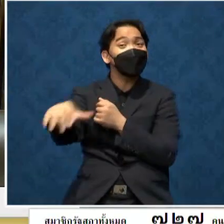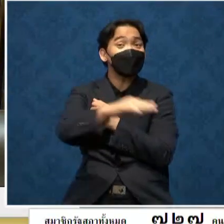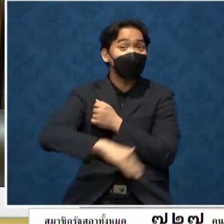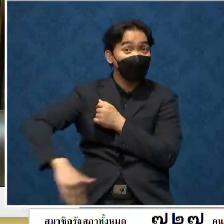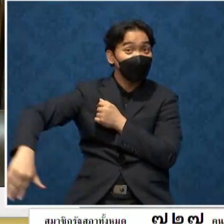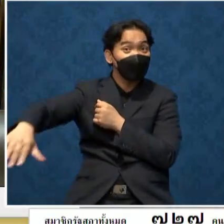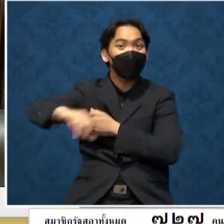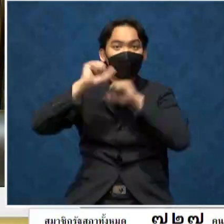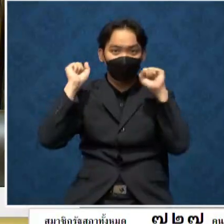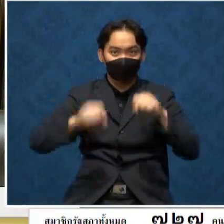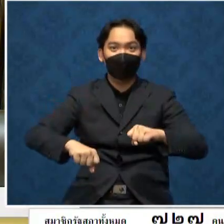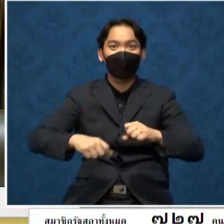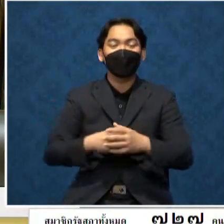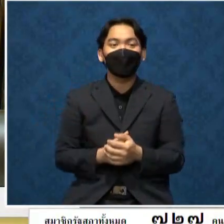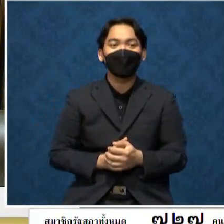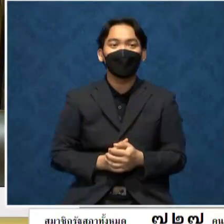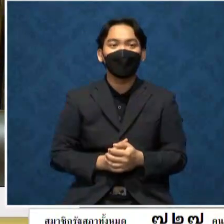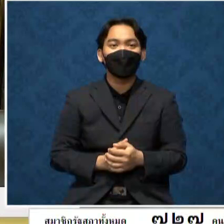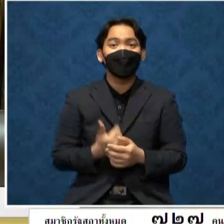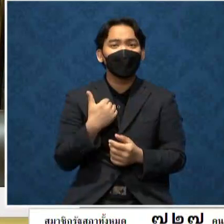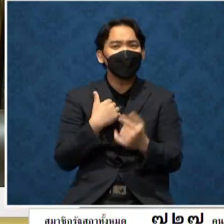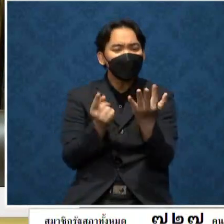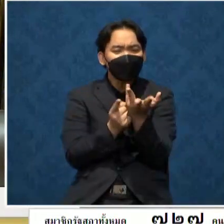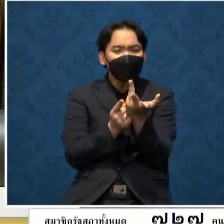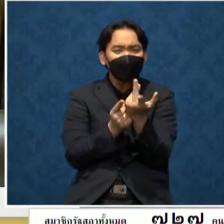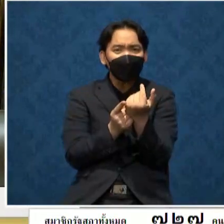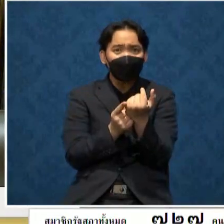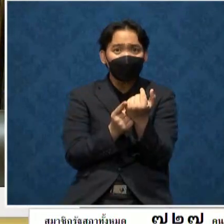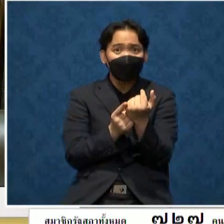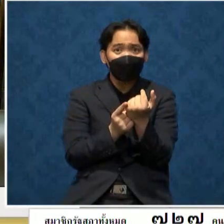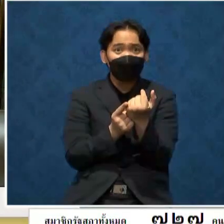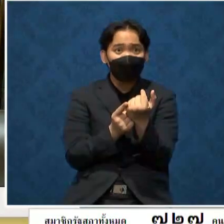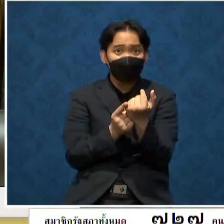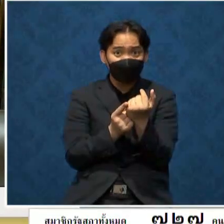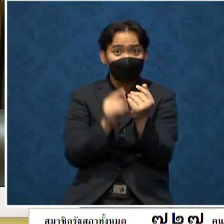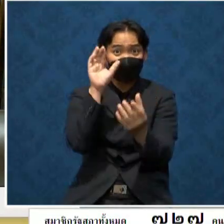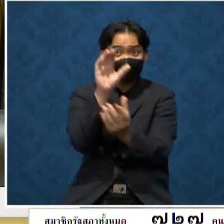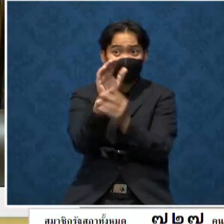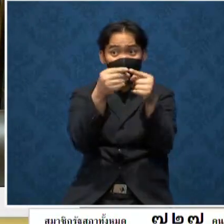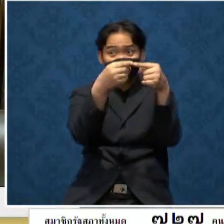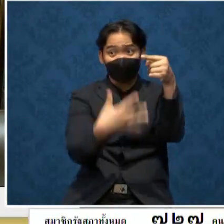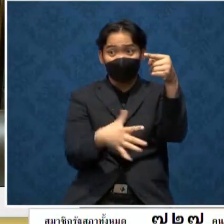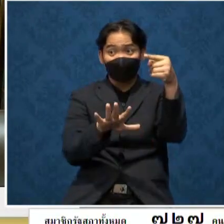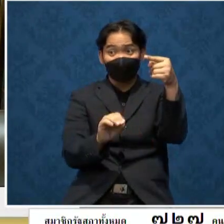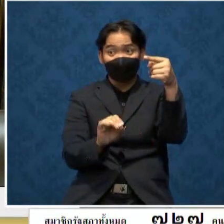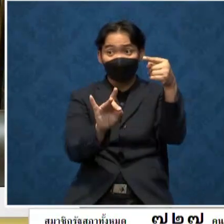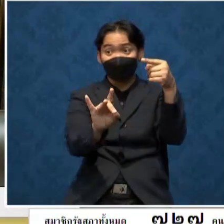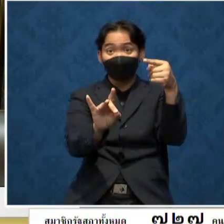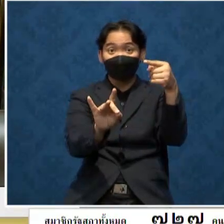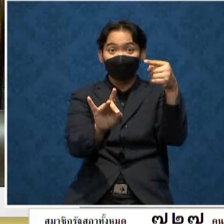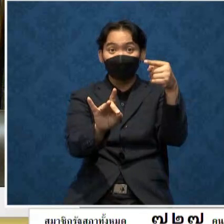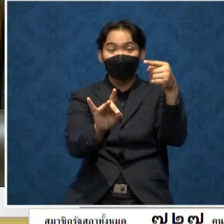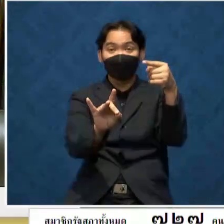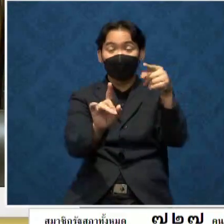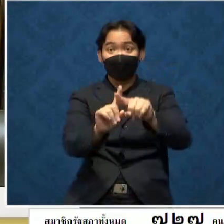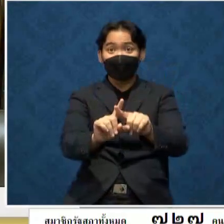ติหรือเมื่อมีการนับคะแนนเสียงใหม่ตามข้อ58เพียงแต่ว่าเมื่อส